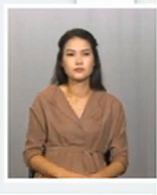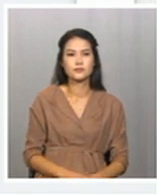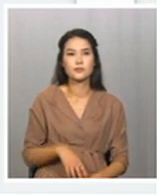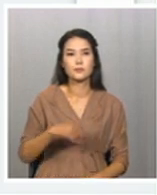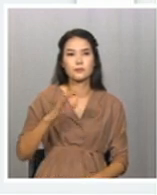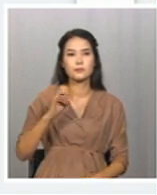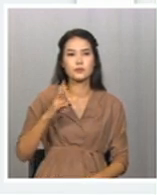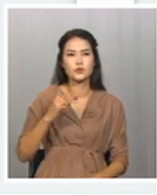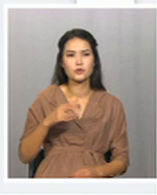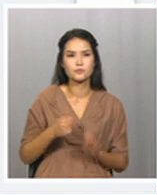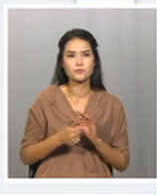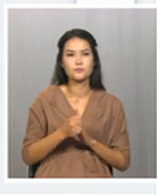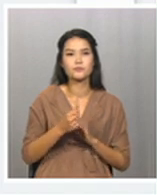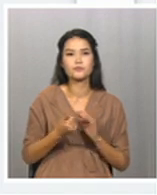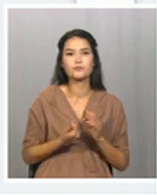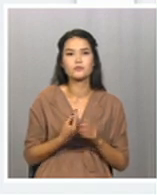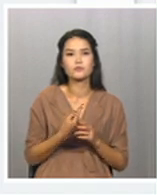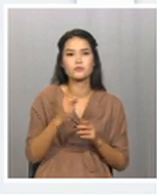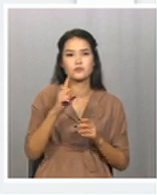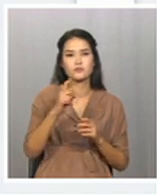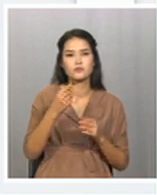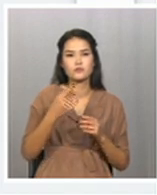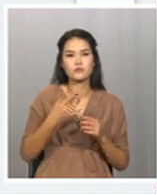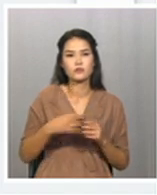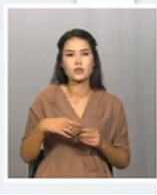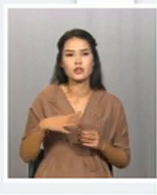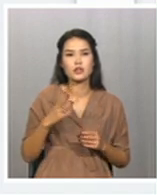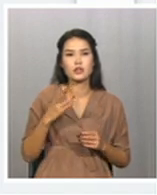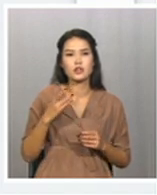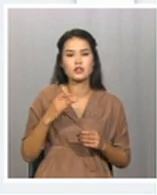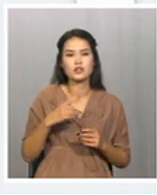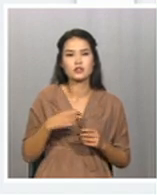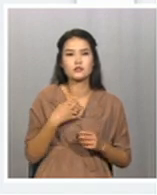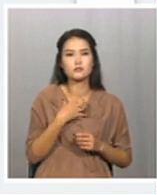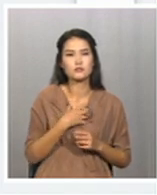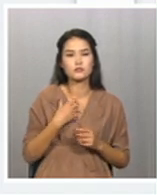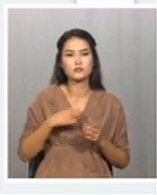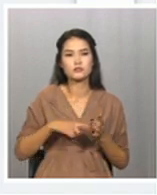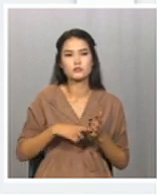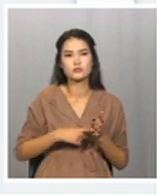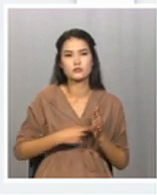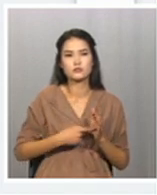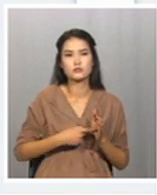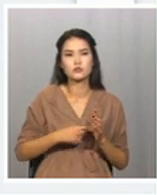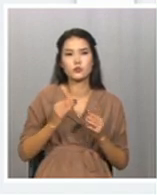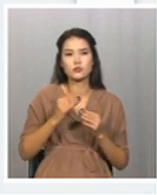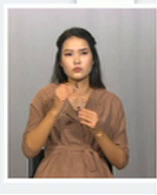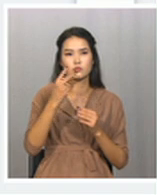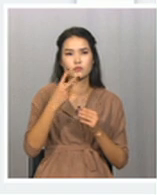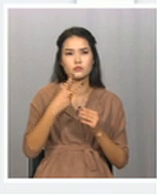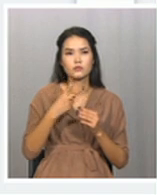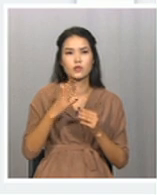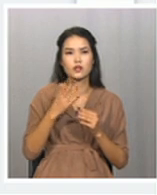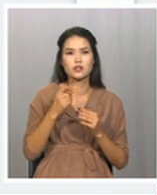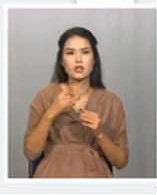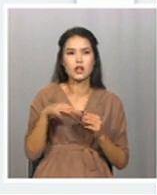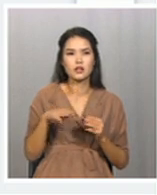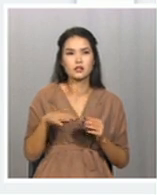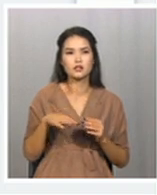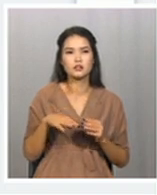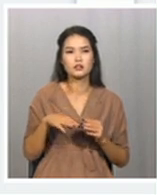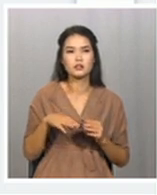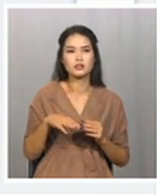Баптаулар батырмасын басып, сайттың мобильді нұсқасы түрінде де біз сайтқа